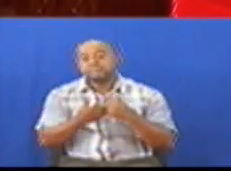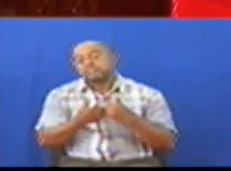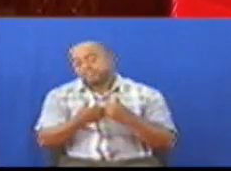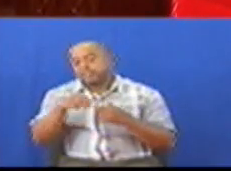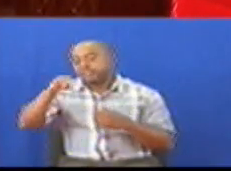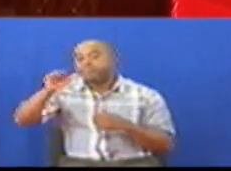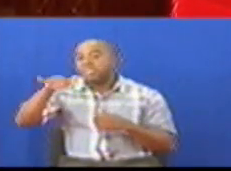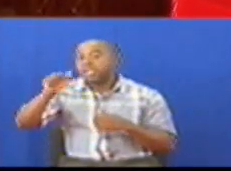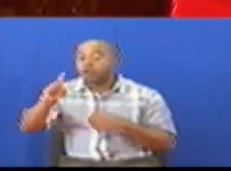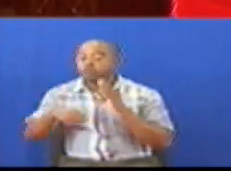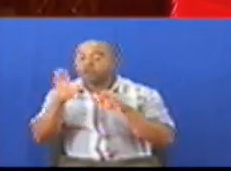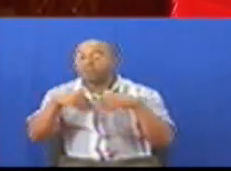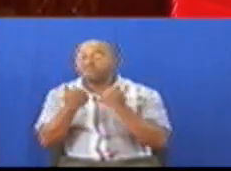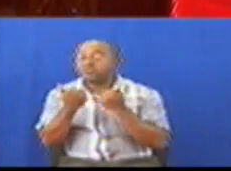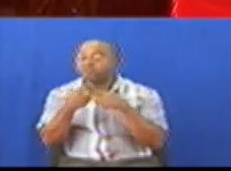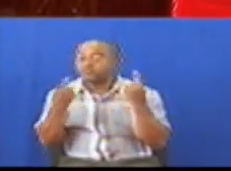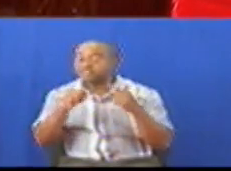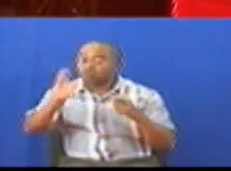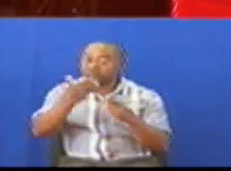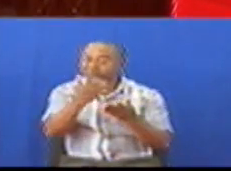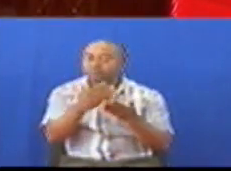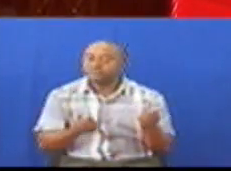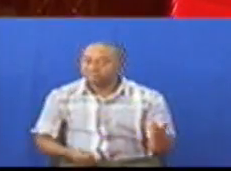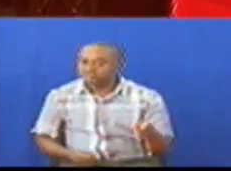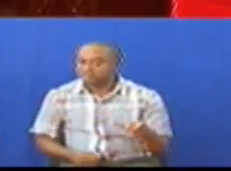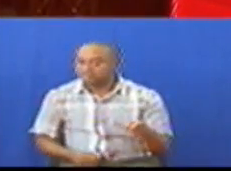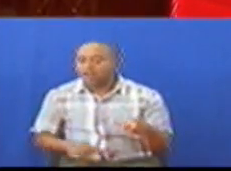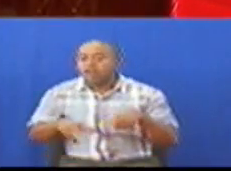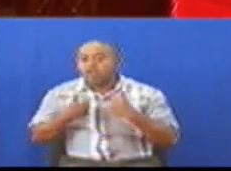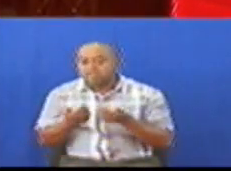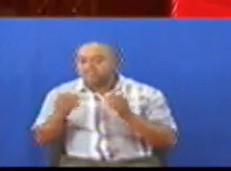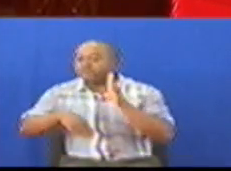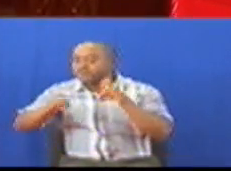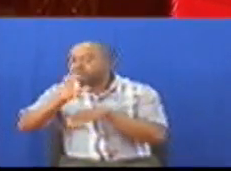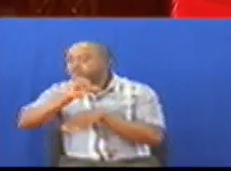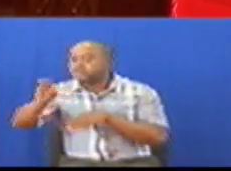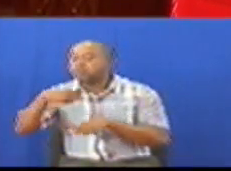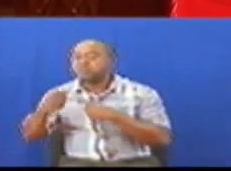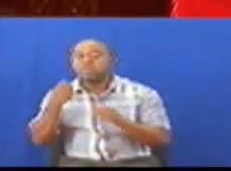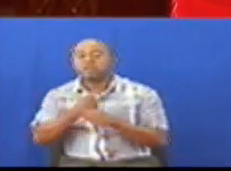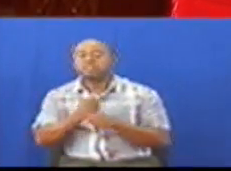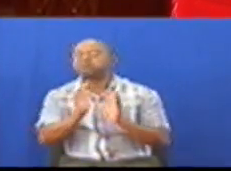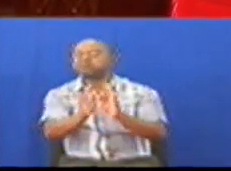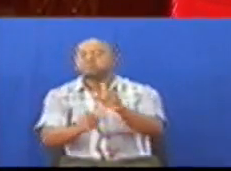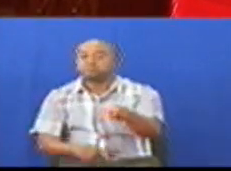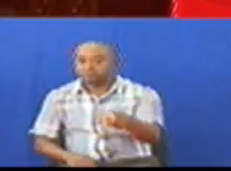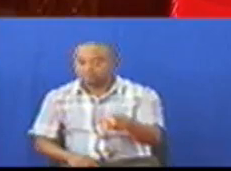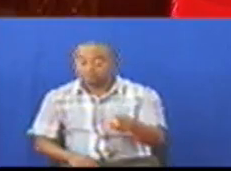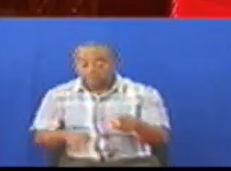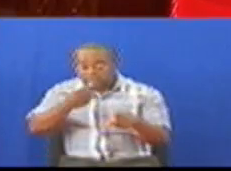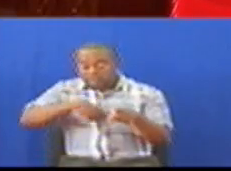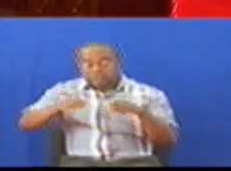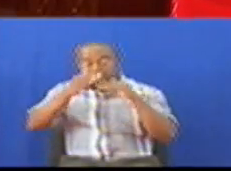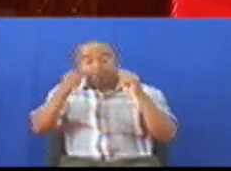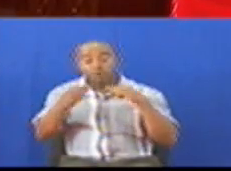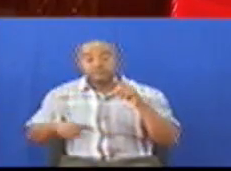tu ndio wenye shida na hivyo kuondolewa? Kandarasi wa upinzani nasema hila hizi zinazofanywa na